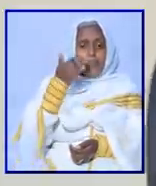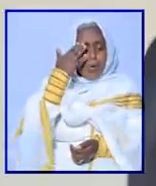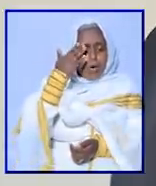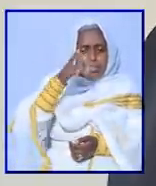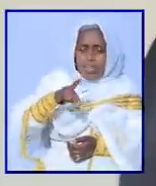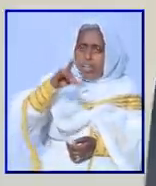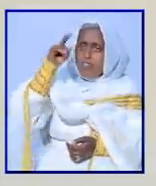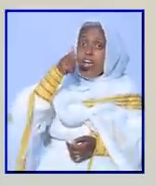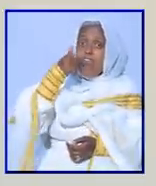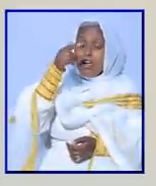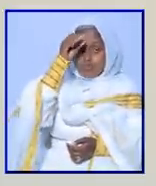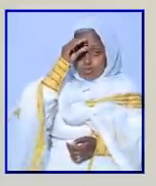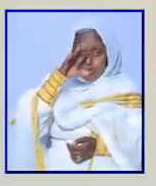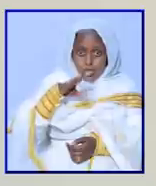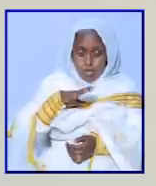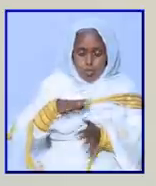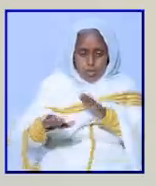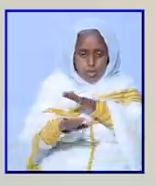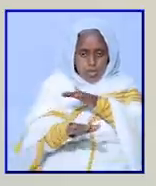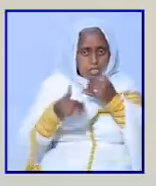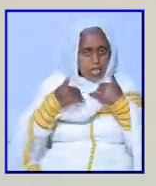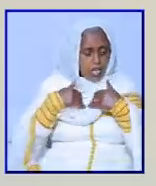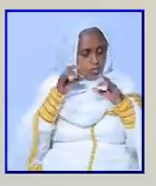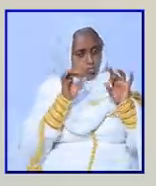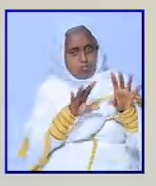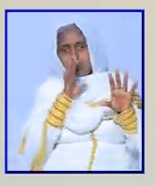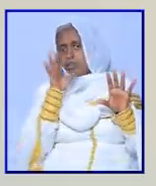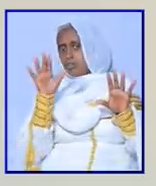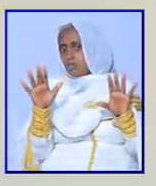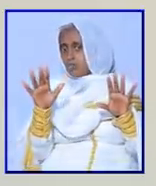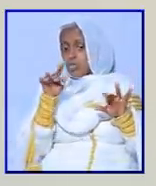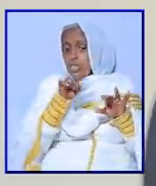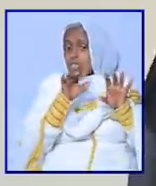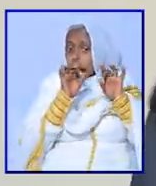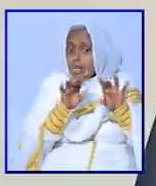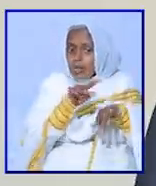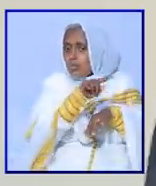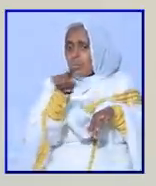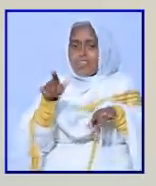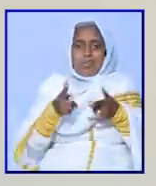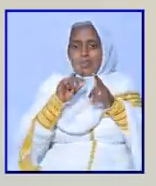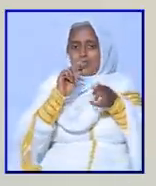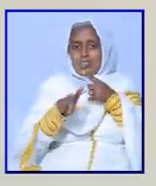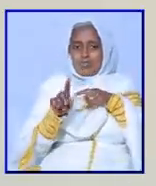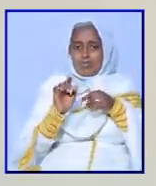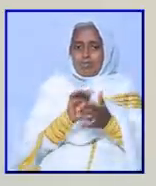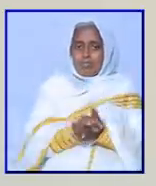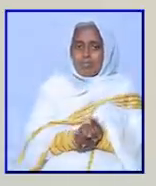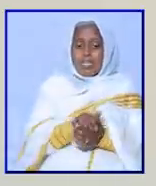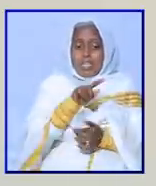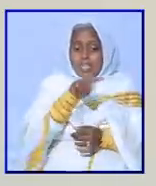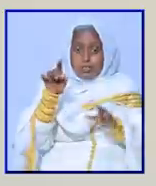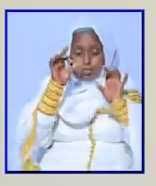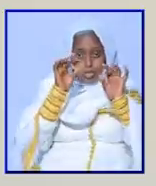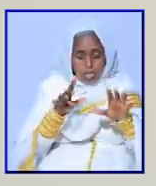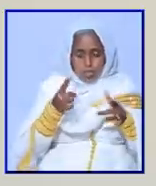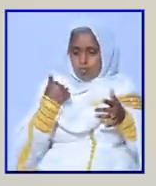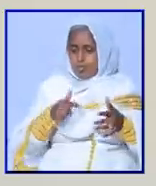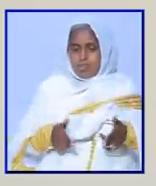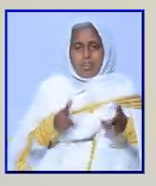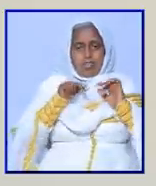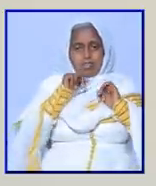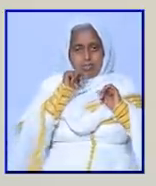እኔ በእውቀት ከፍ ያላችሁ ሰዎች ከታች ያሉትን ሰዎች እንዳትንቋቸው እነሱ ከሌሉ እናንተ አትኖሩ እነሱ